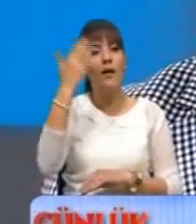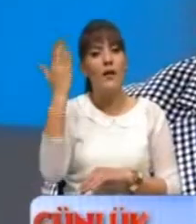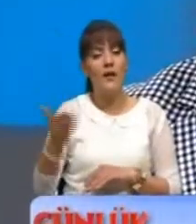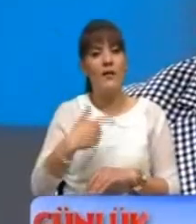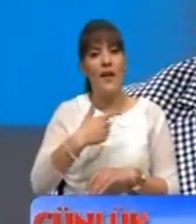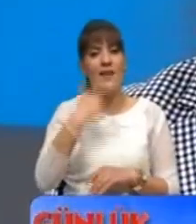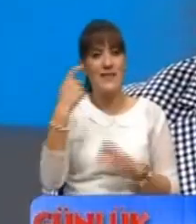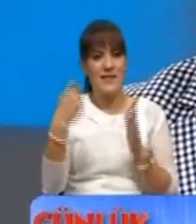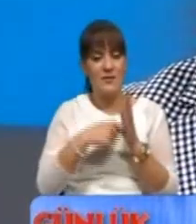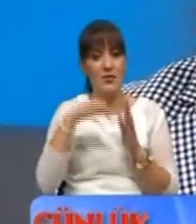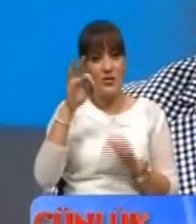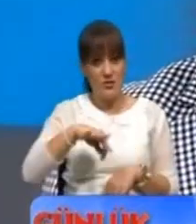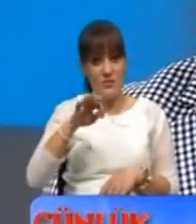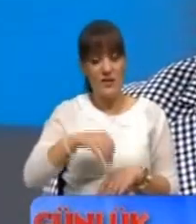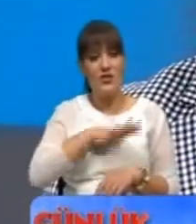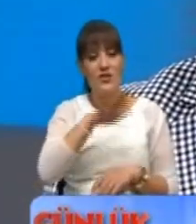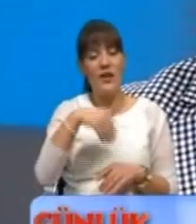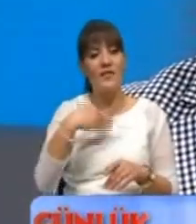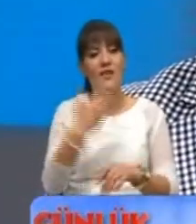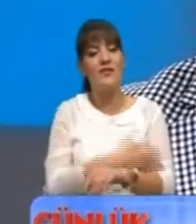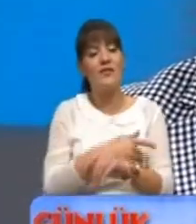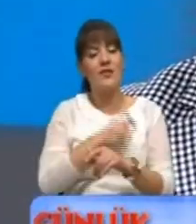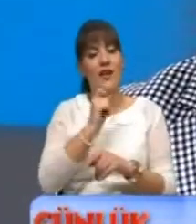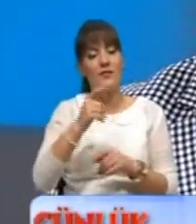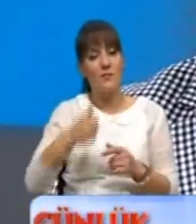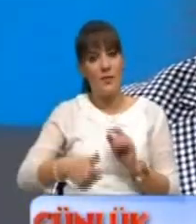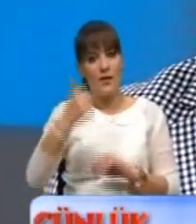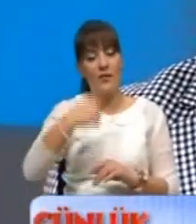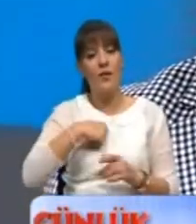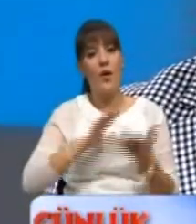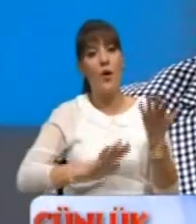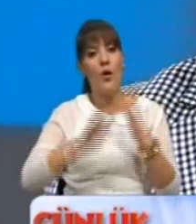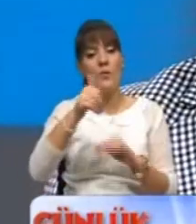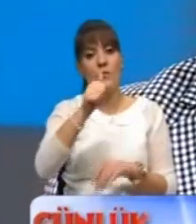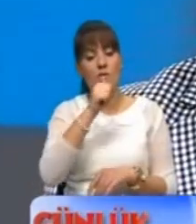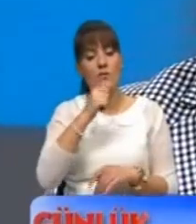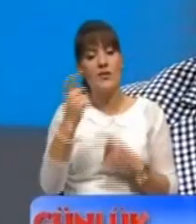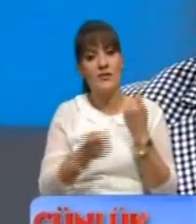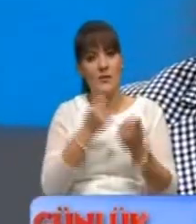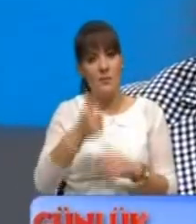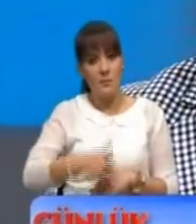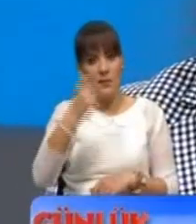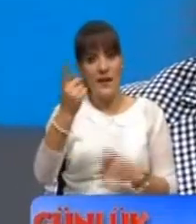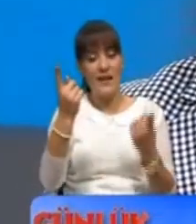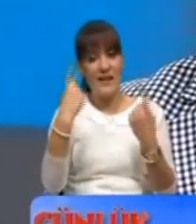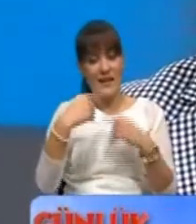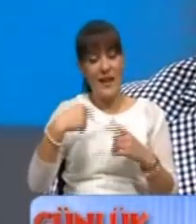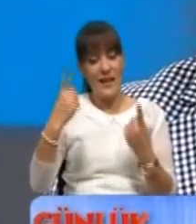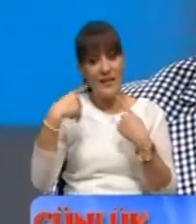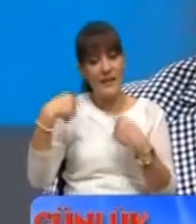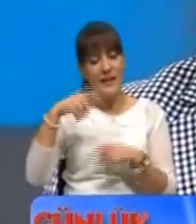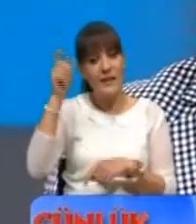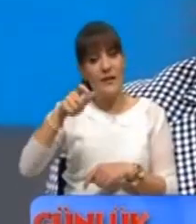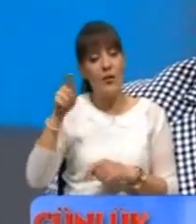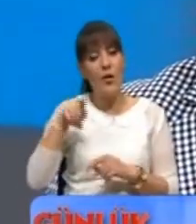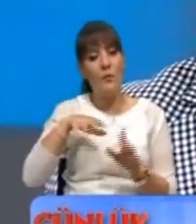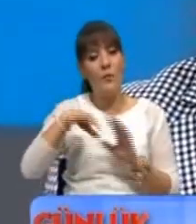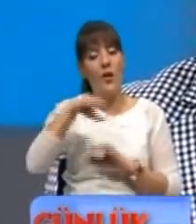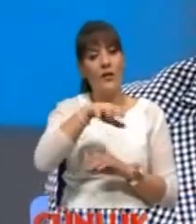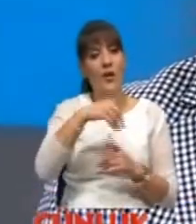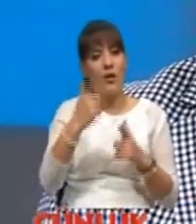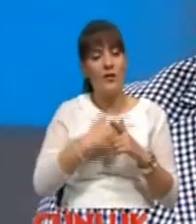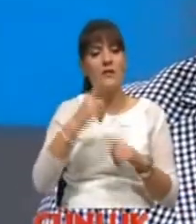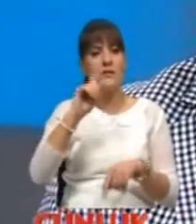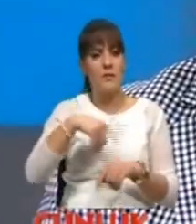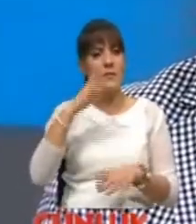Bakanlığımız eski ismiyle şu an Çevre ve Şehircilik Bakanlığı ve Orman Su İşleri Bakanlığımız yetkilileri de zaten o bölgelerdeki